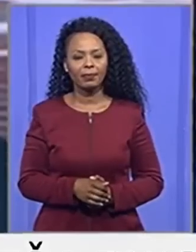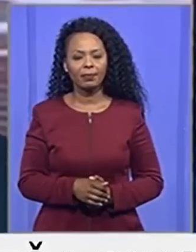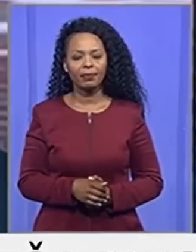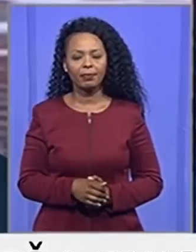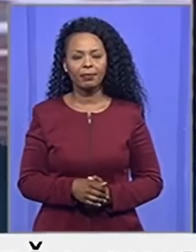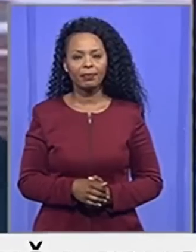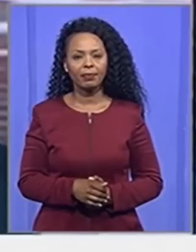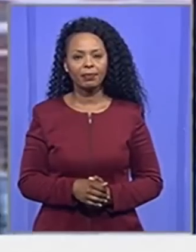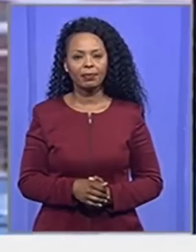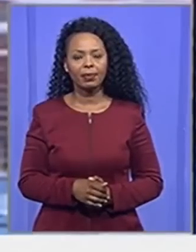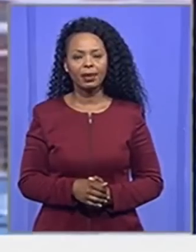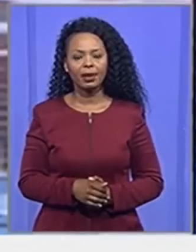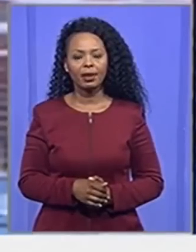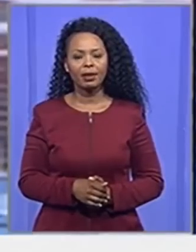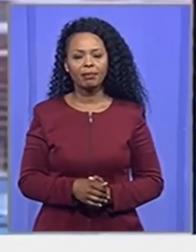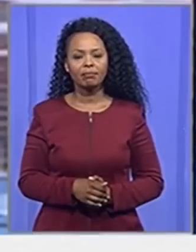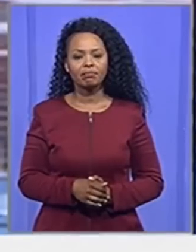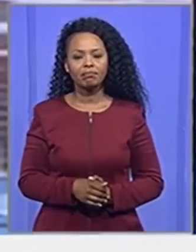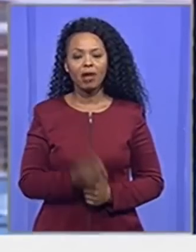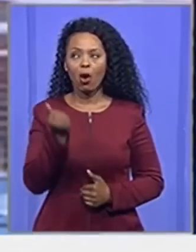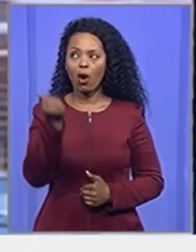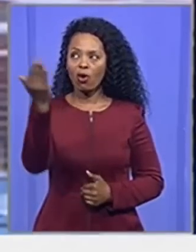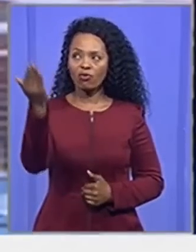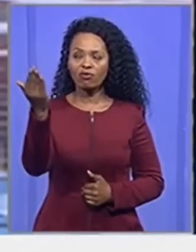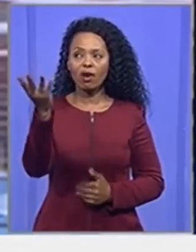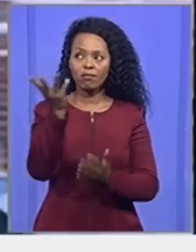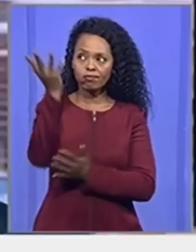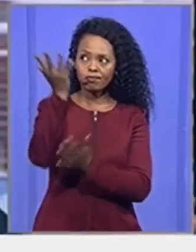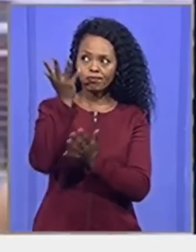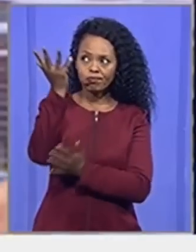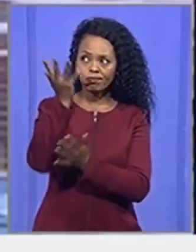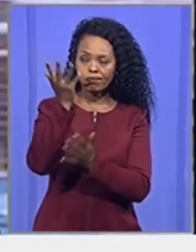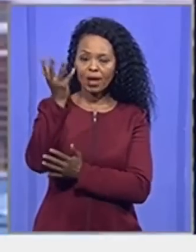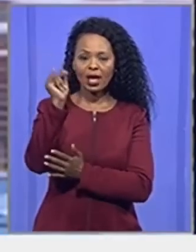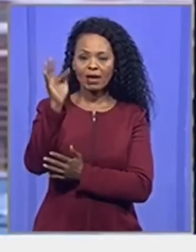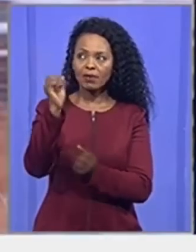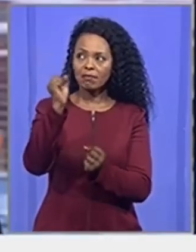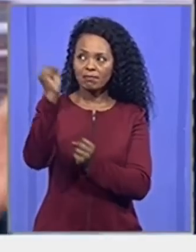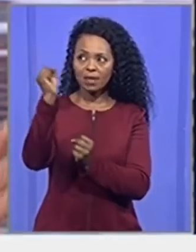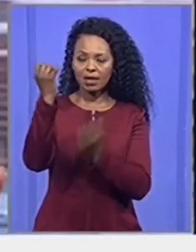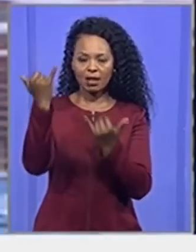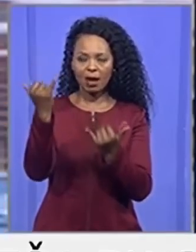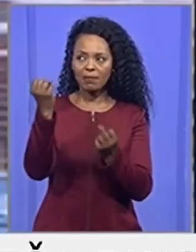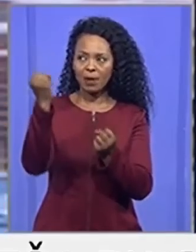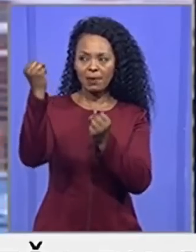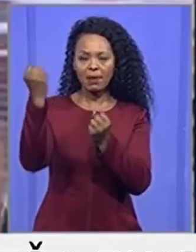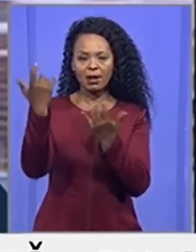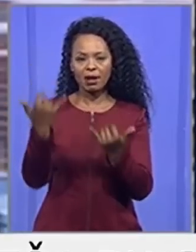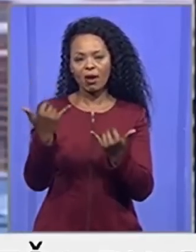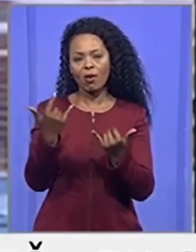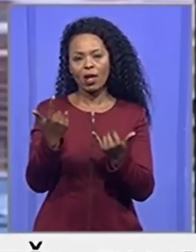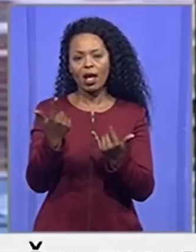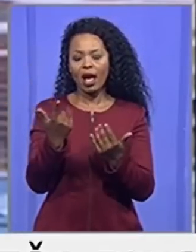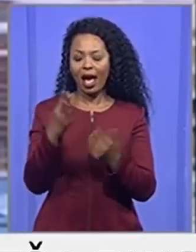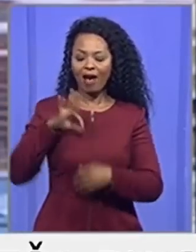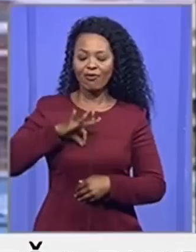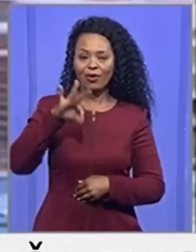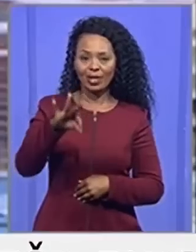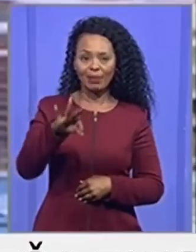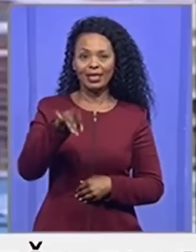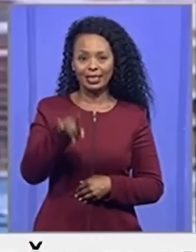The previous offer that we put on the table was to say, okay, if we can't get the rugby, because of affordability as well, because the price was